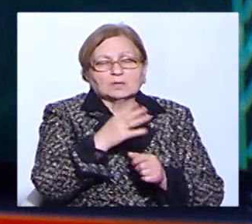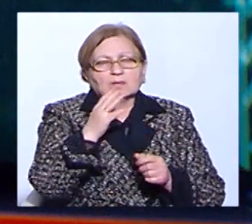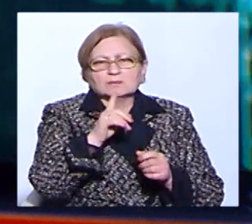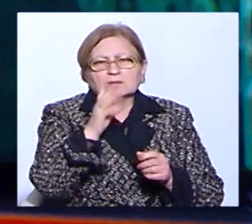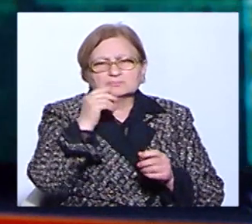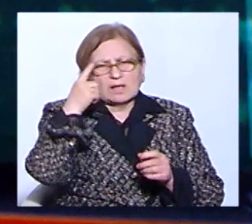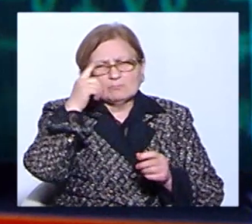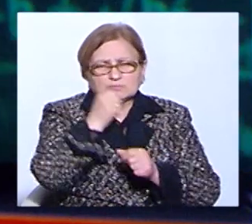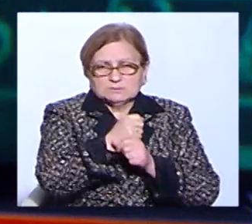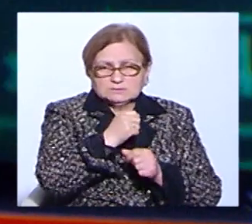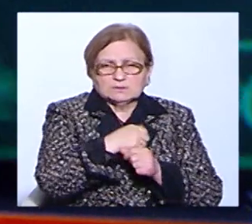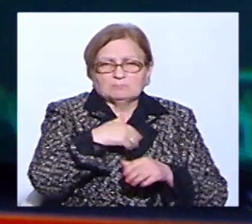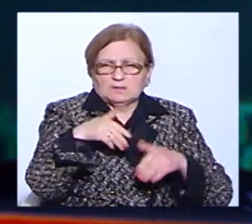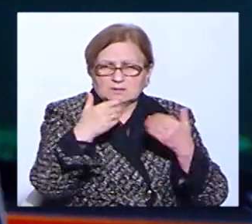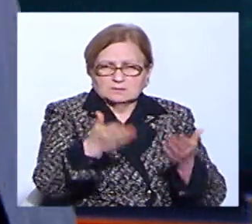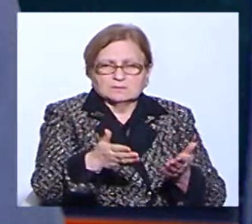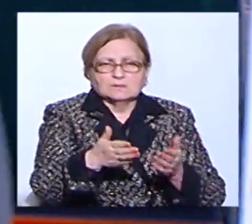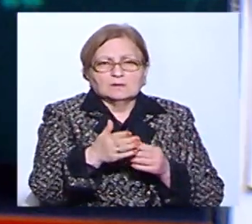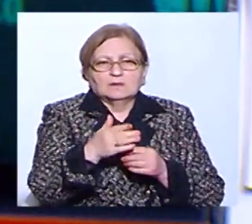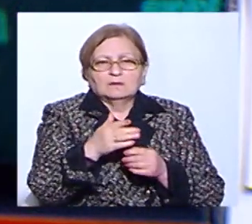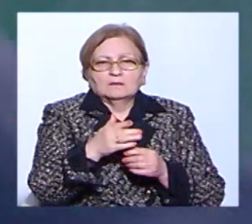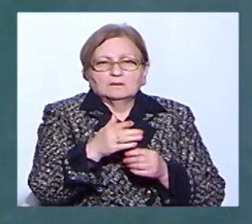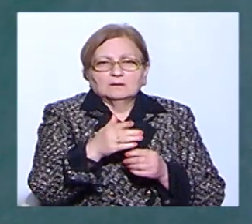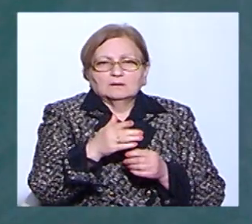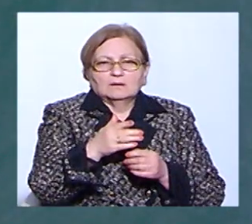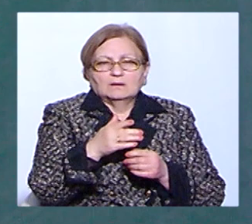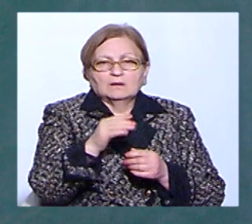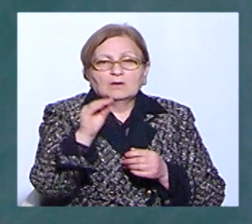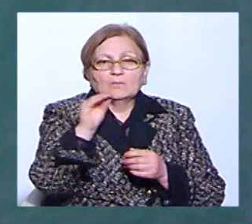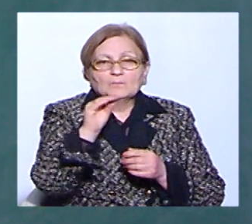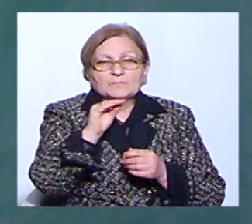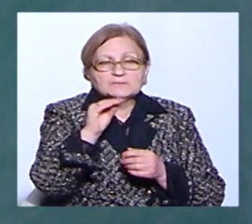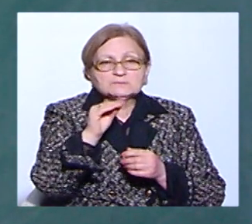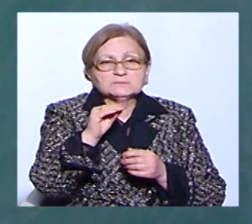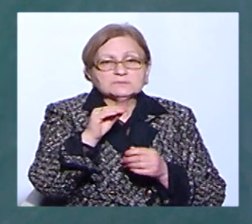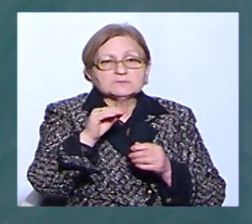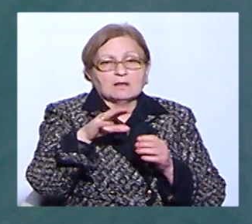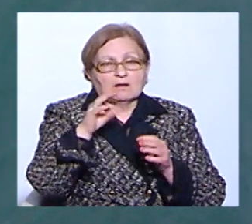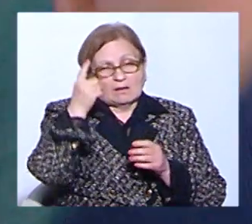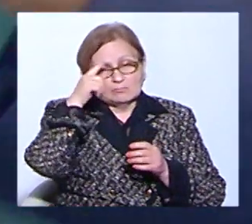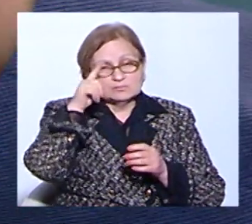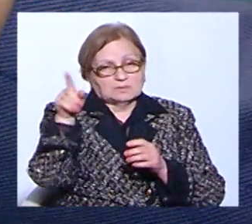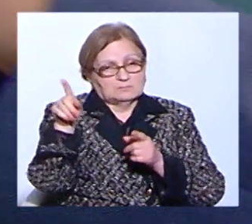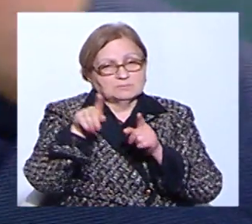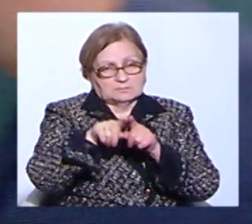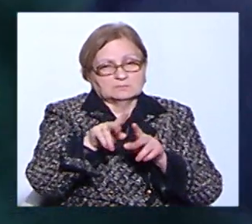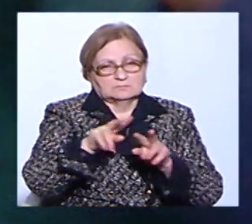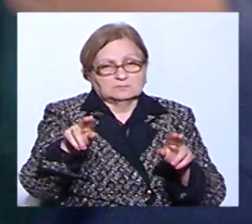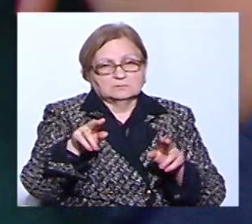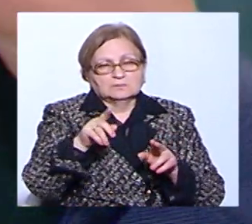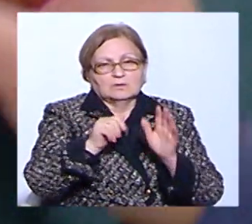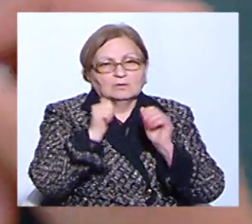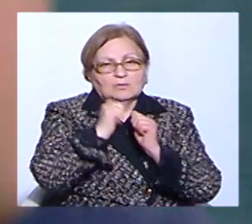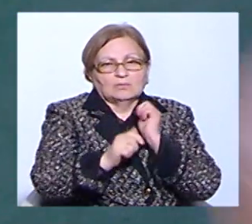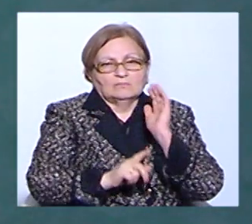გინდა ფართობზე, ნებისმიერ გეომეტრიულ, ამიტომ ფიზიკის ამოცანებსაც ეხება, სხვათაშორის ეს ძალიან აქტუალურია. ყოველთვის